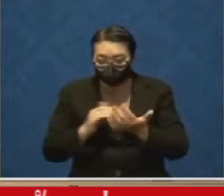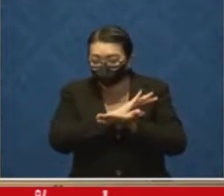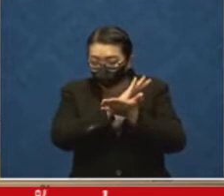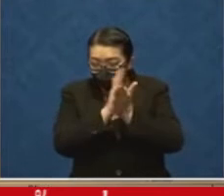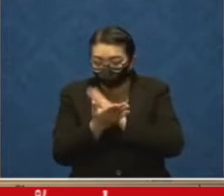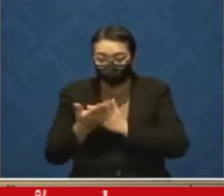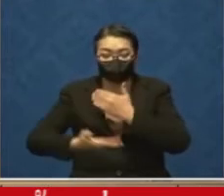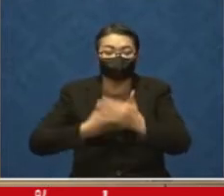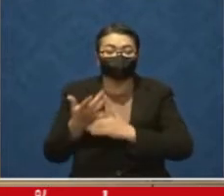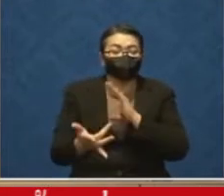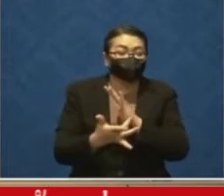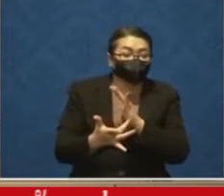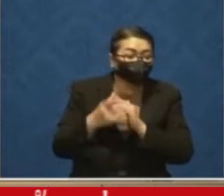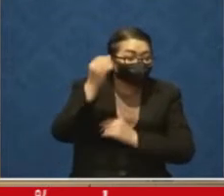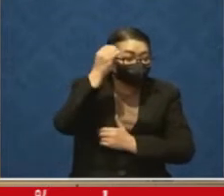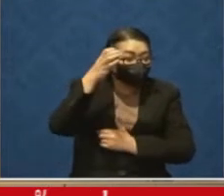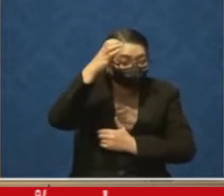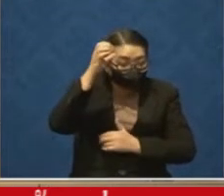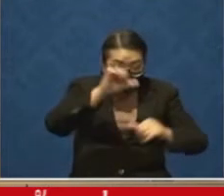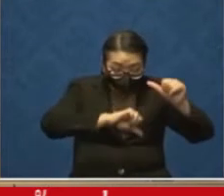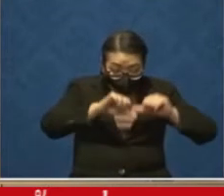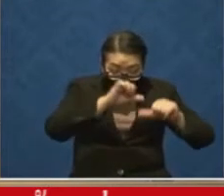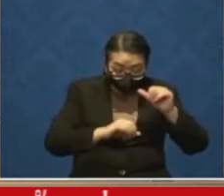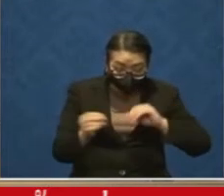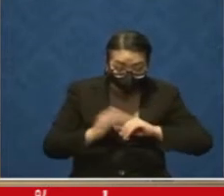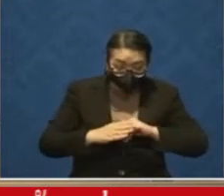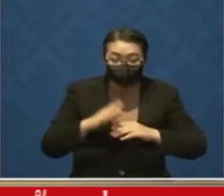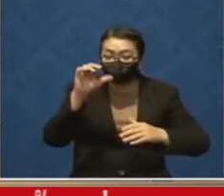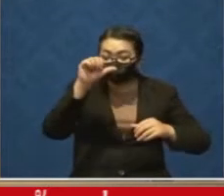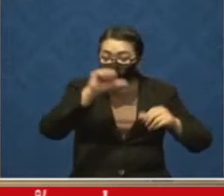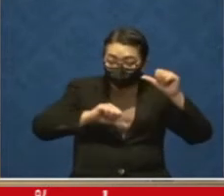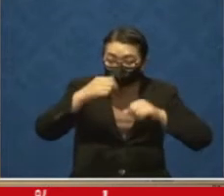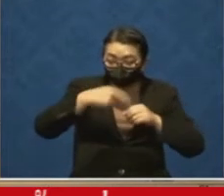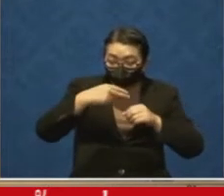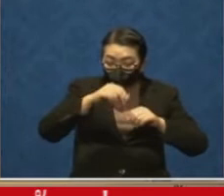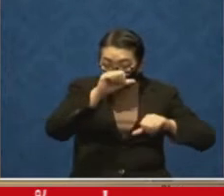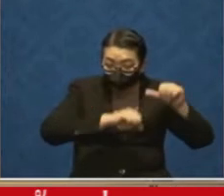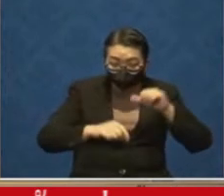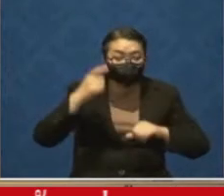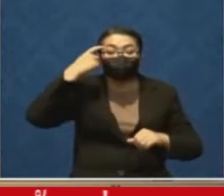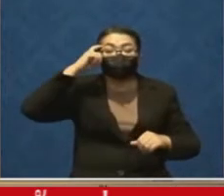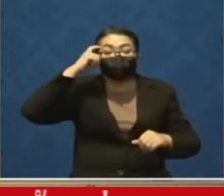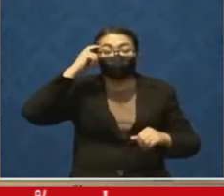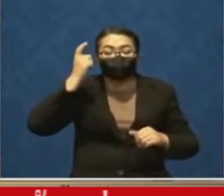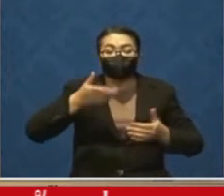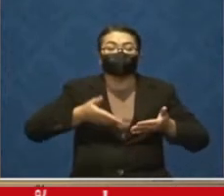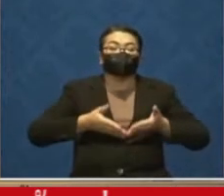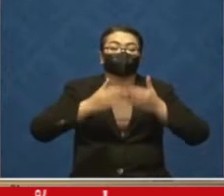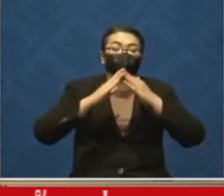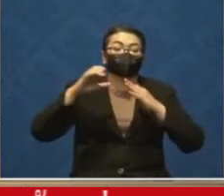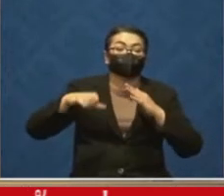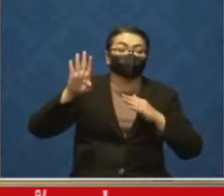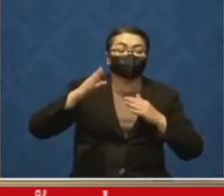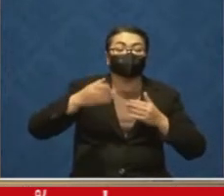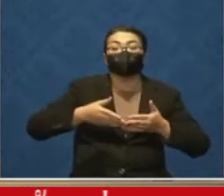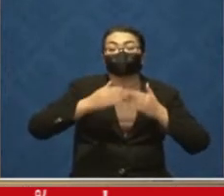า ITและไม่มีความรู้อะไรเกี่ยวกัารเคมีที่ไปเติมน้มเลยครับบริษัตนี้กำลงตั้งข